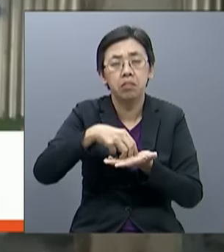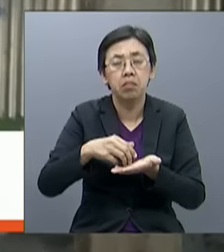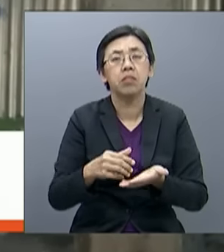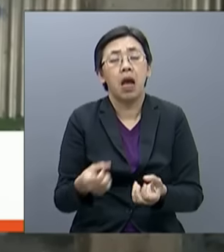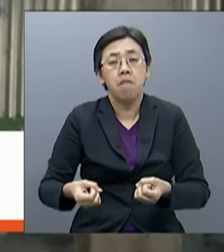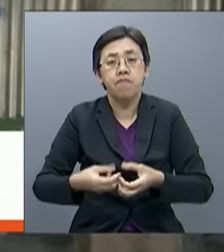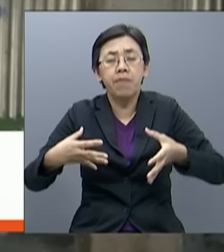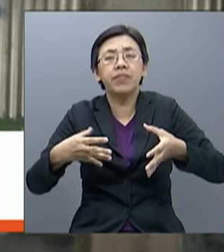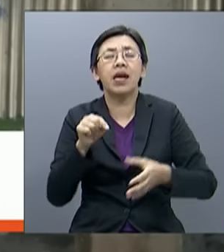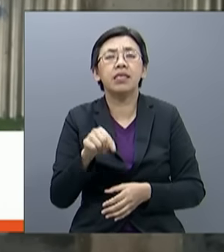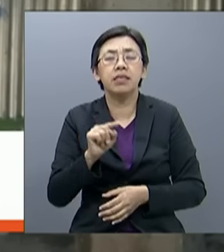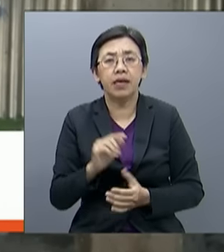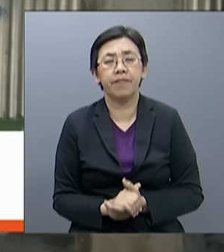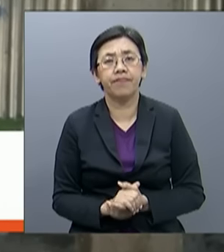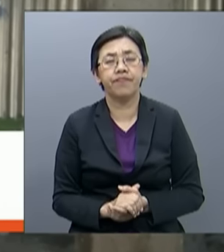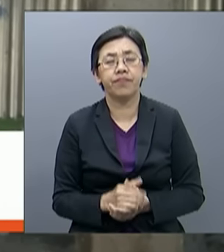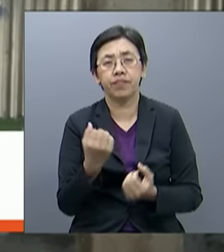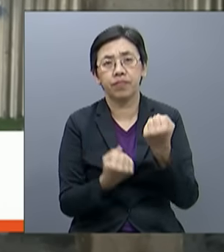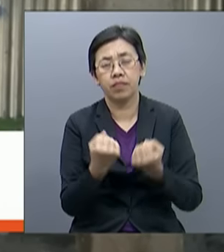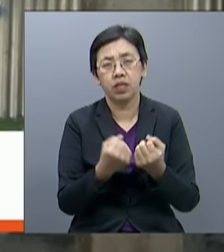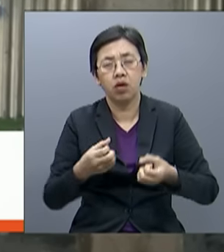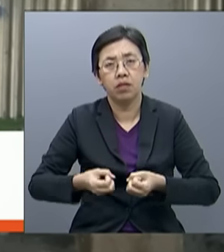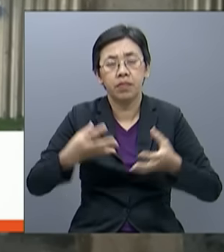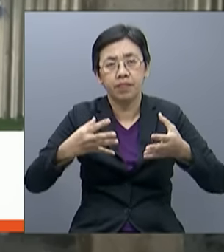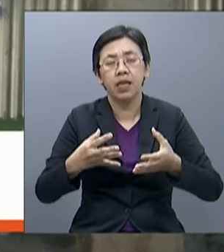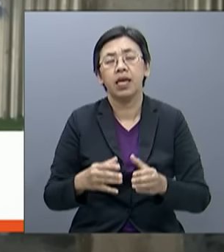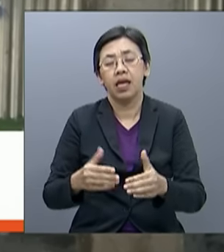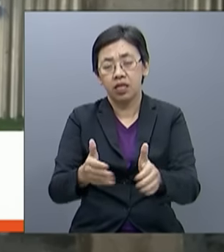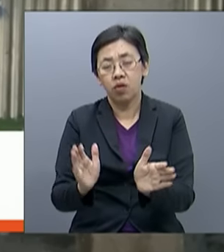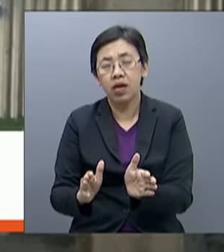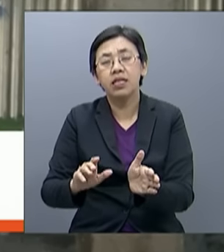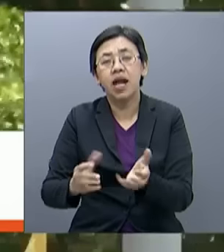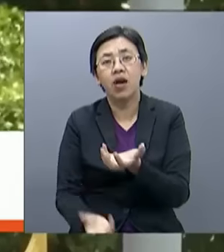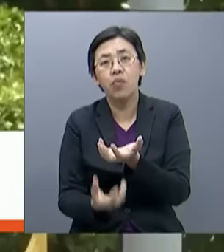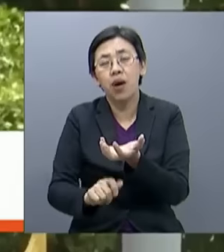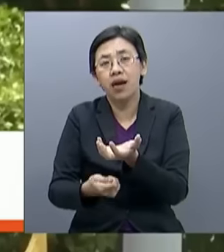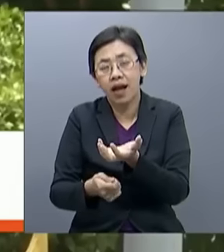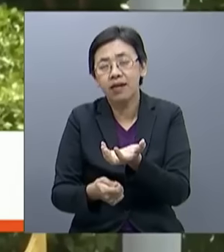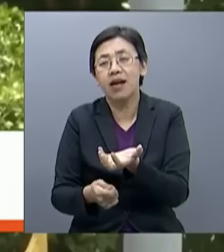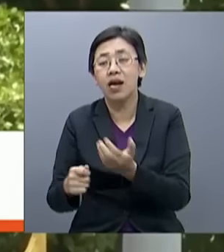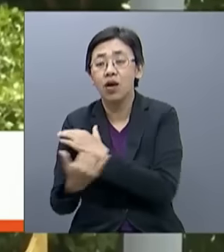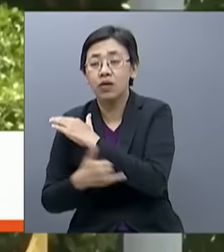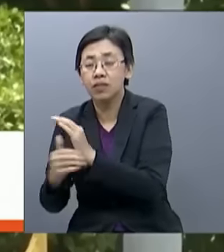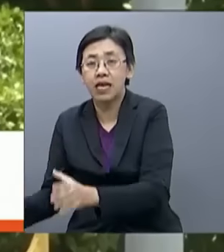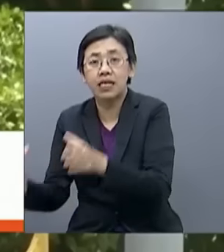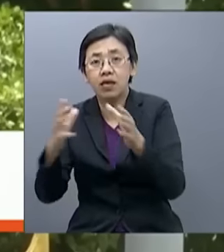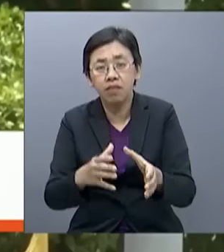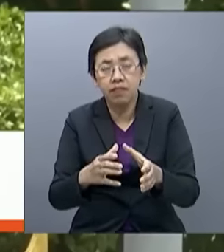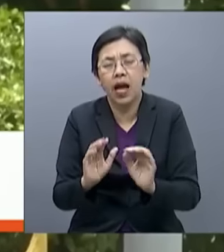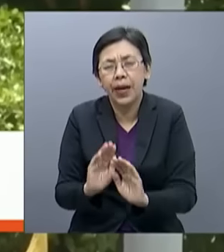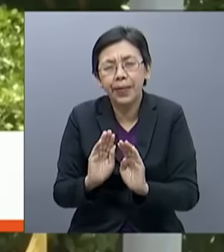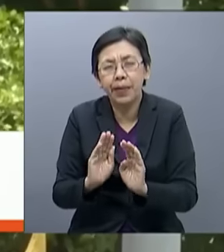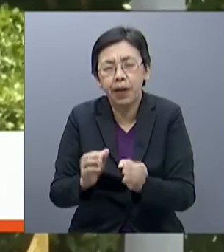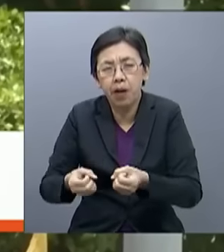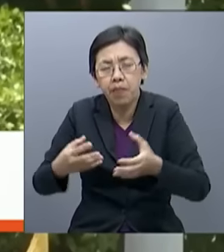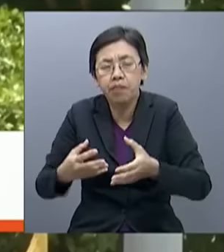ที่ผู้ก่อเหตุนำมาใช้เพื่อวางในรถยนต์ซึ่งปล้นมาถูกบรรจุในถังแก๊สนำเข้าจากประเทศเพื่อนบ้านค่ะซึ่งสามารถบรรจุสะเก็ดระเบิดได้ม